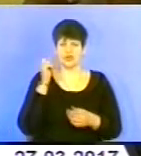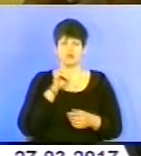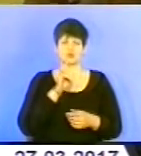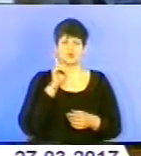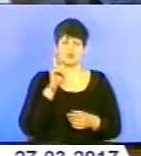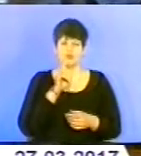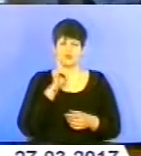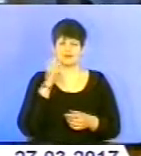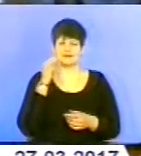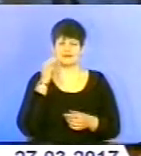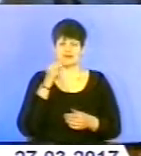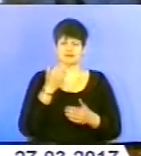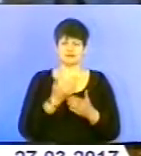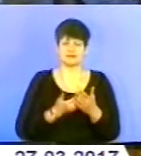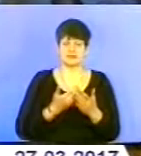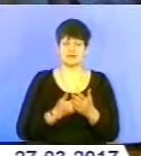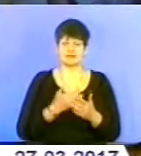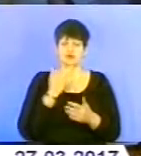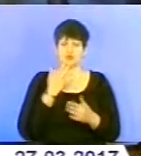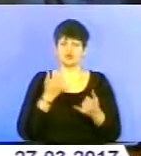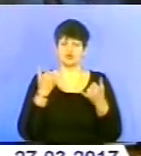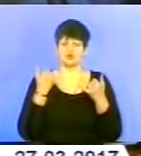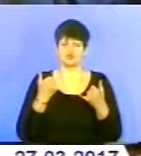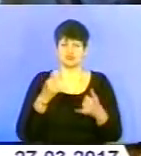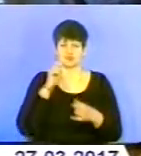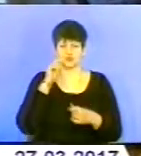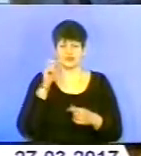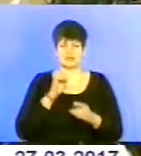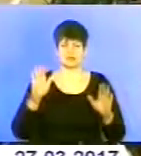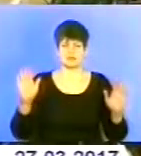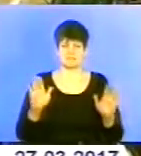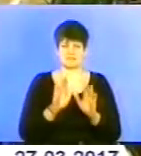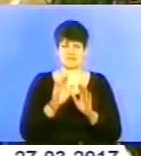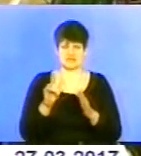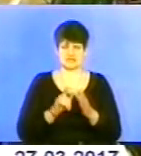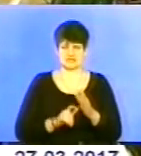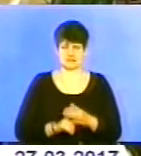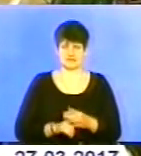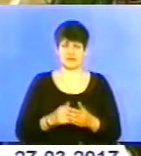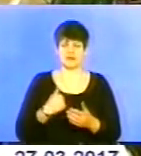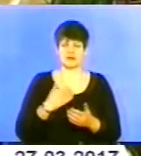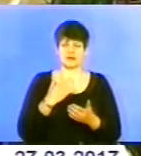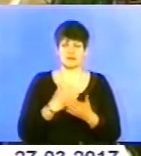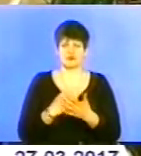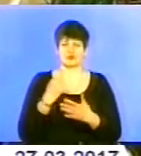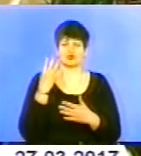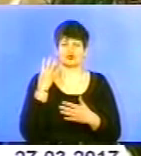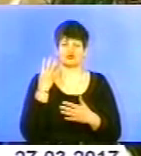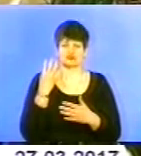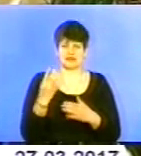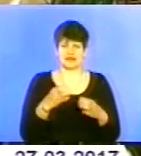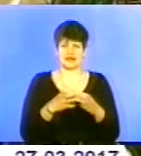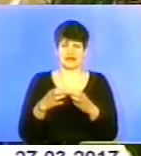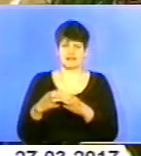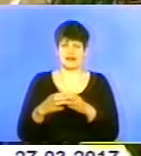молоді на кращих зразках народної та сучасної української пісні. Ми маємо 4 КПД бандуристів. Залішівська